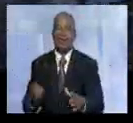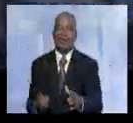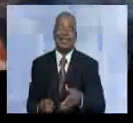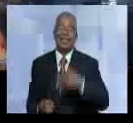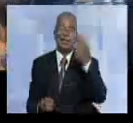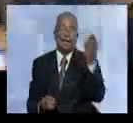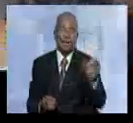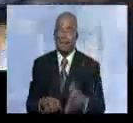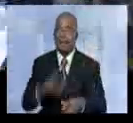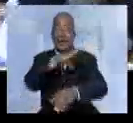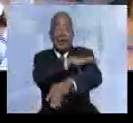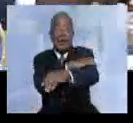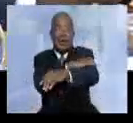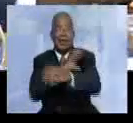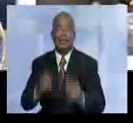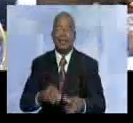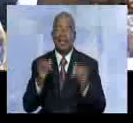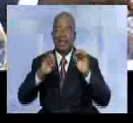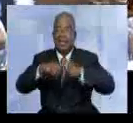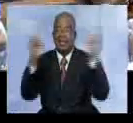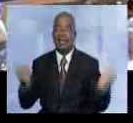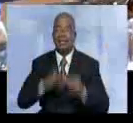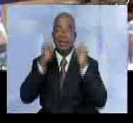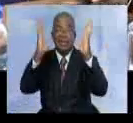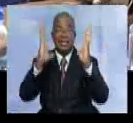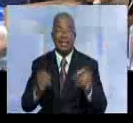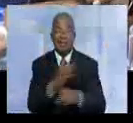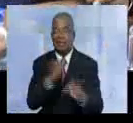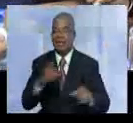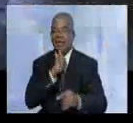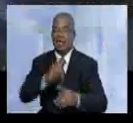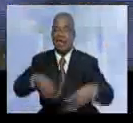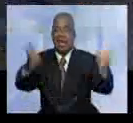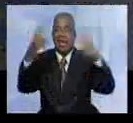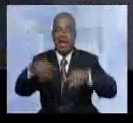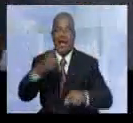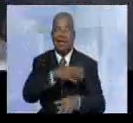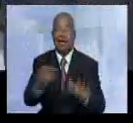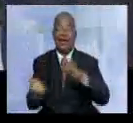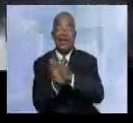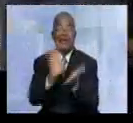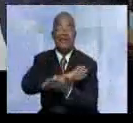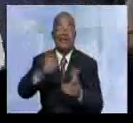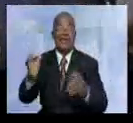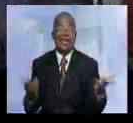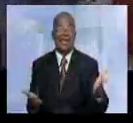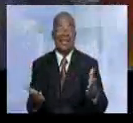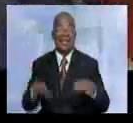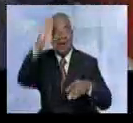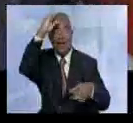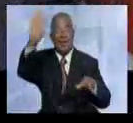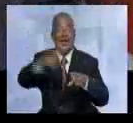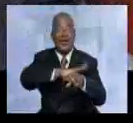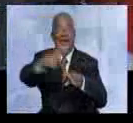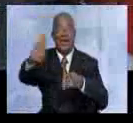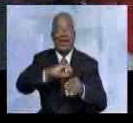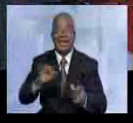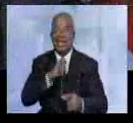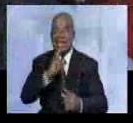rond, le capitaine des éléphants arborait une toute autre casquette, celle d'homme d'affaires. Arrivé à 18h, c'est finalement